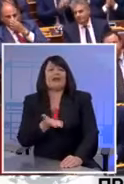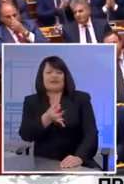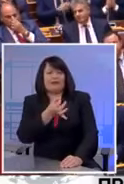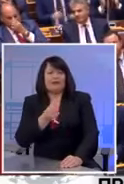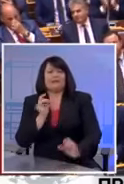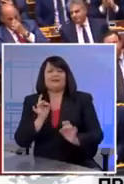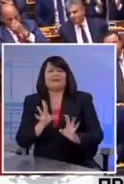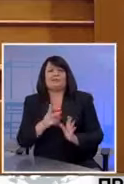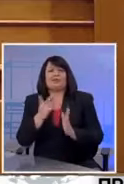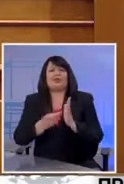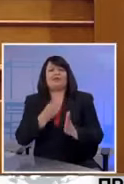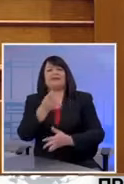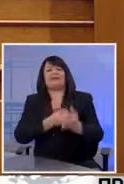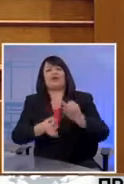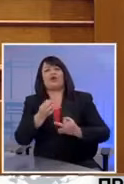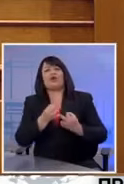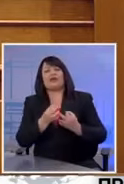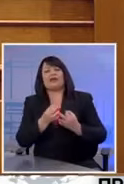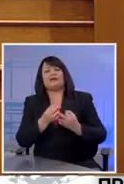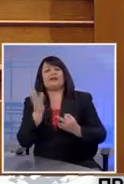Δεν άκουσα στη δευτερολογία σας.